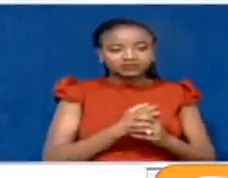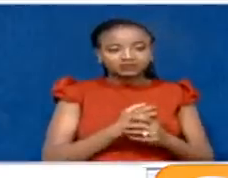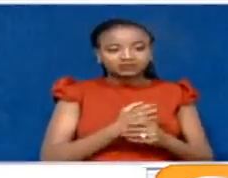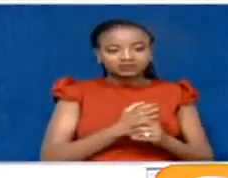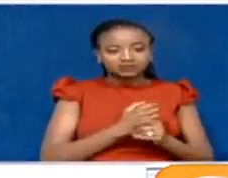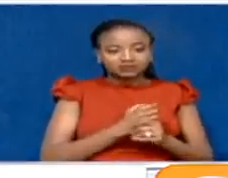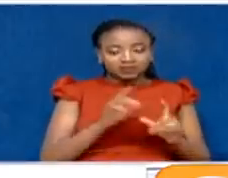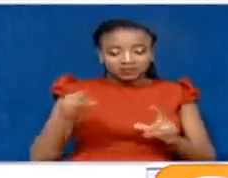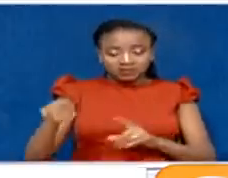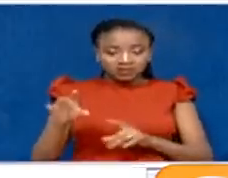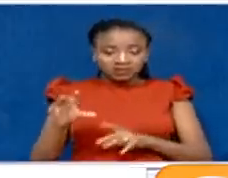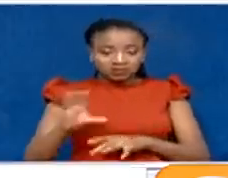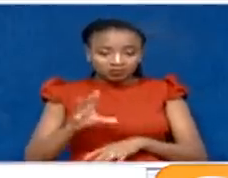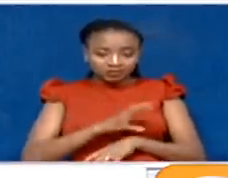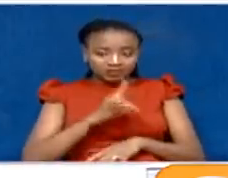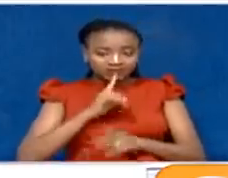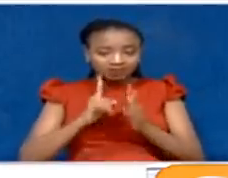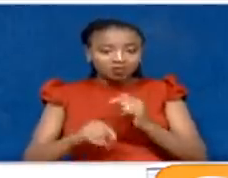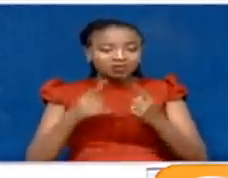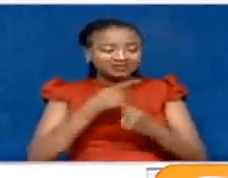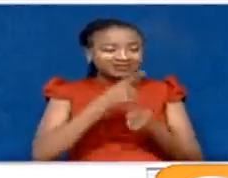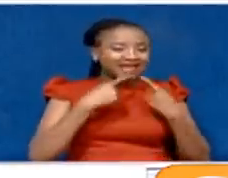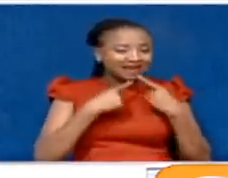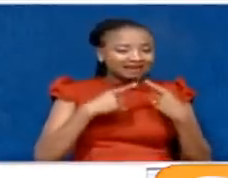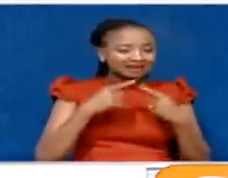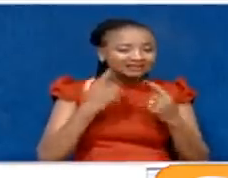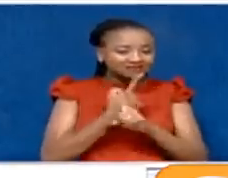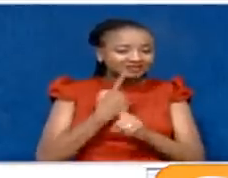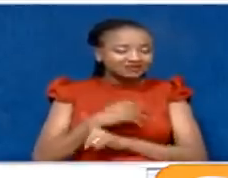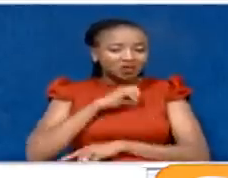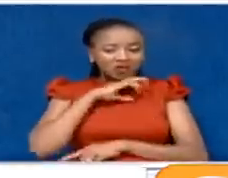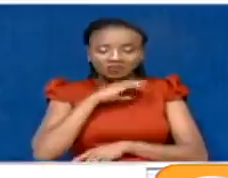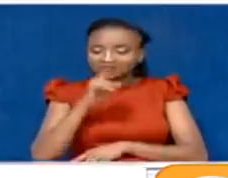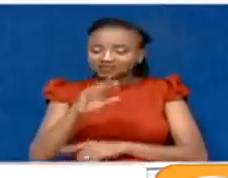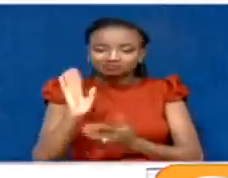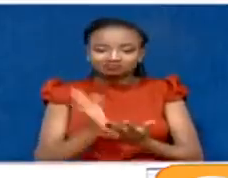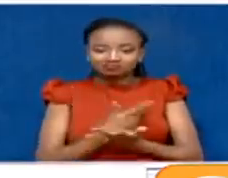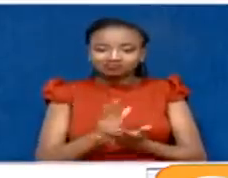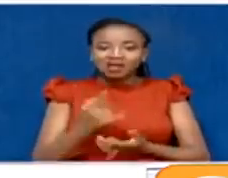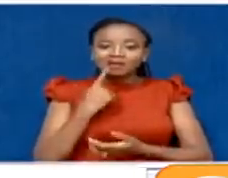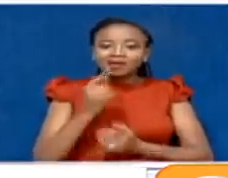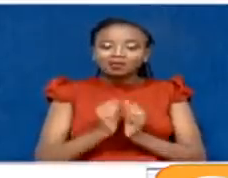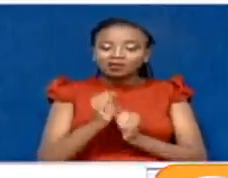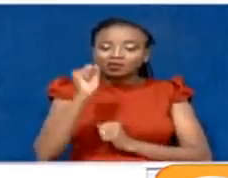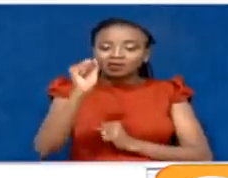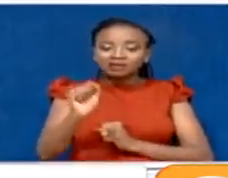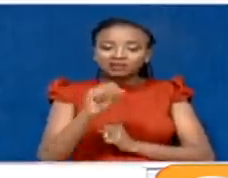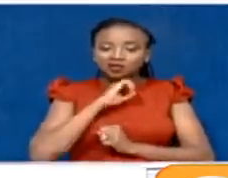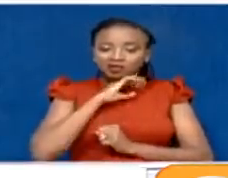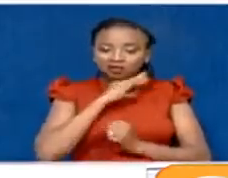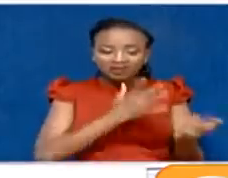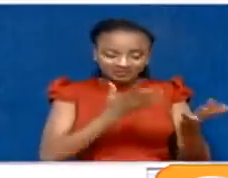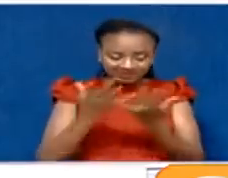Kihagi. Jopo hilo likitangaza kutupiliwa mbali baadhi ya malalamishi kati ya jumla ya 115 yaliyowasilishwa mbele ya bodi